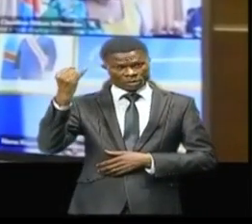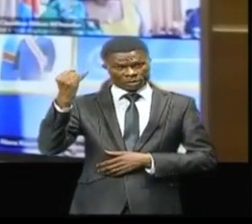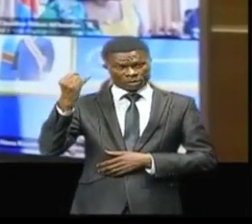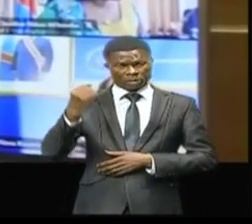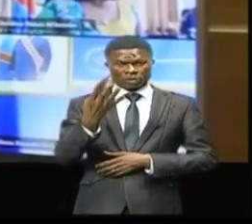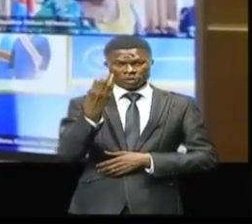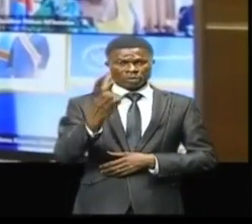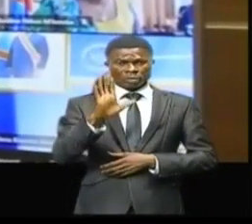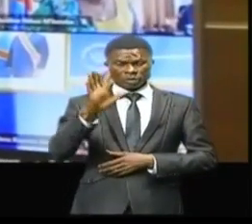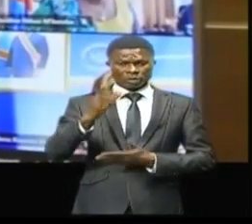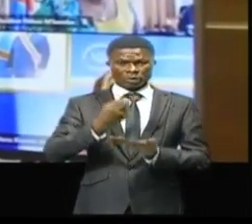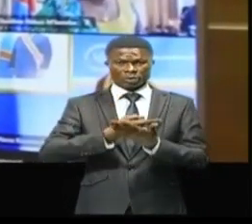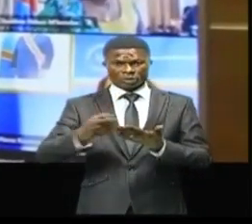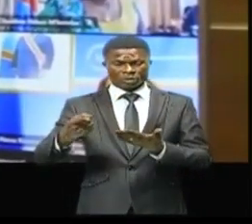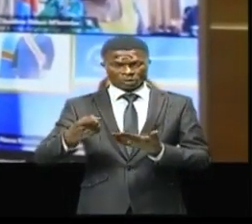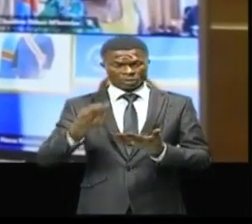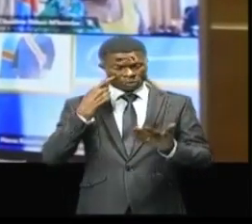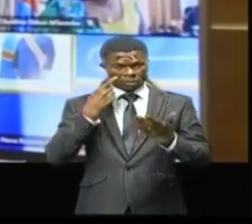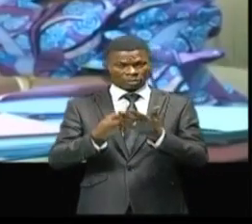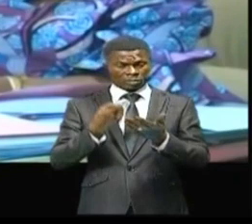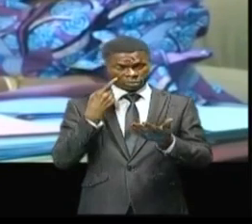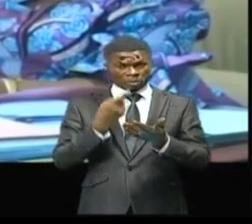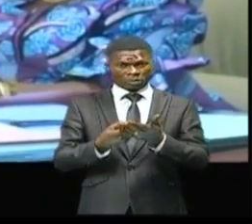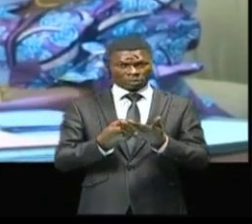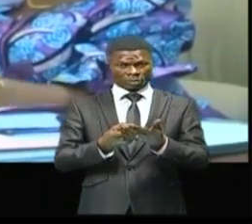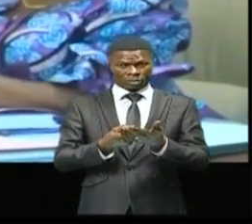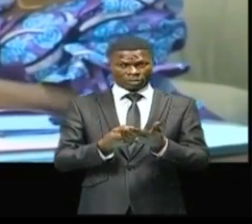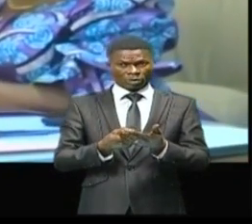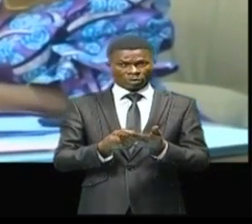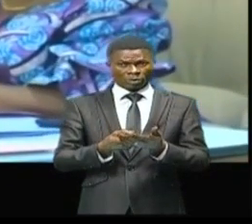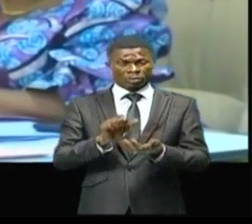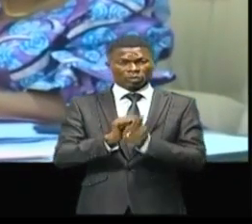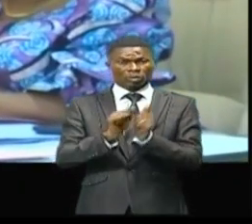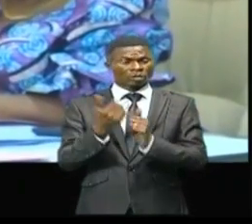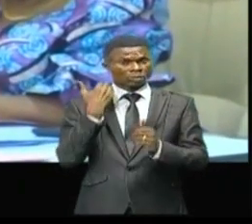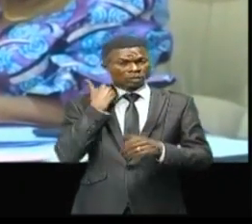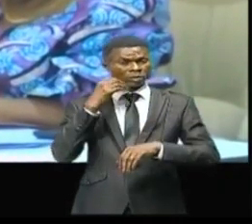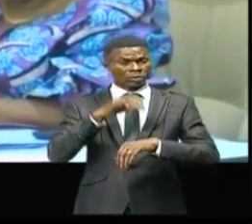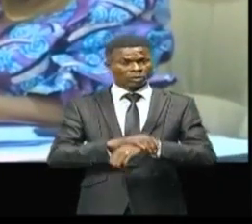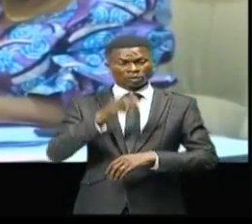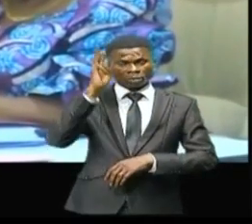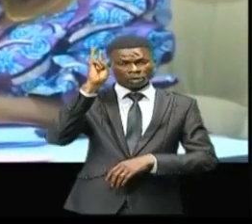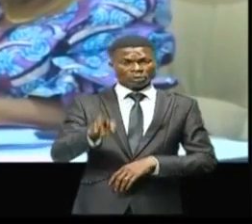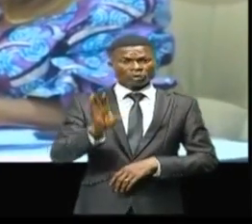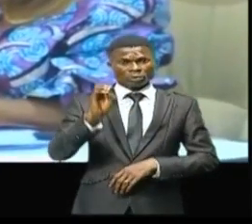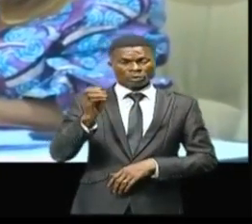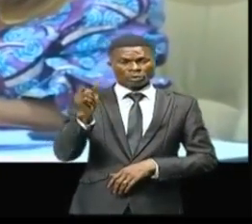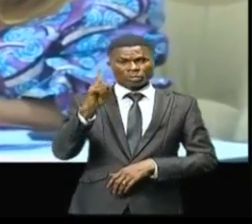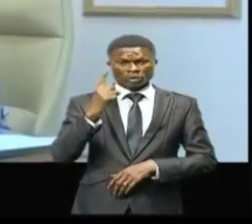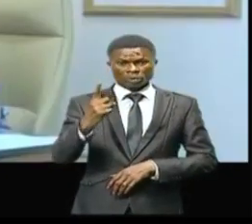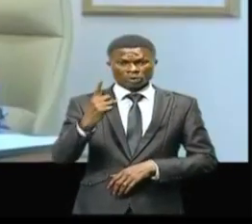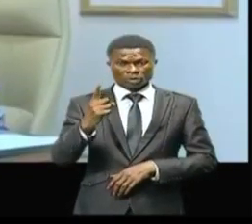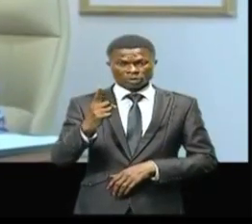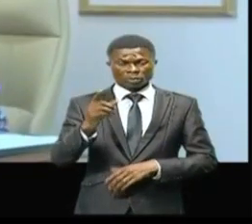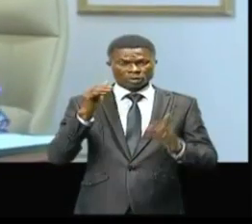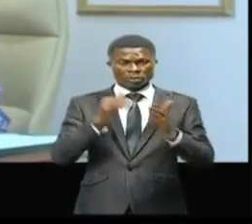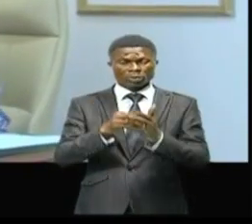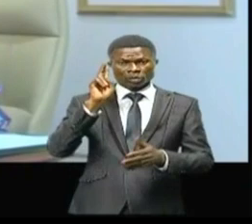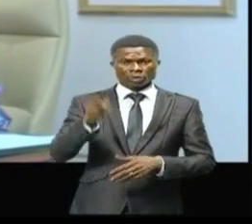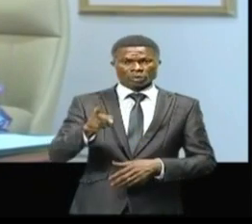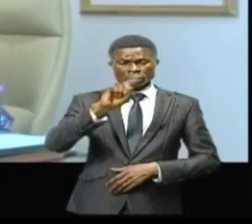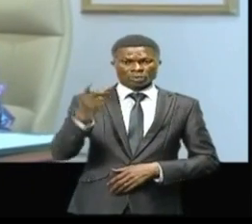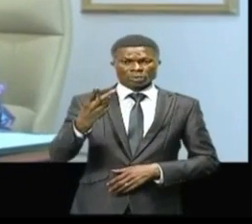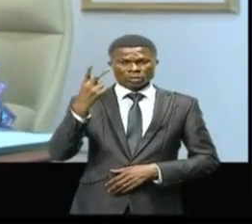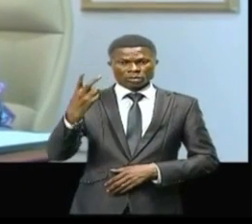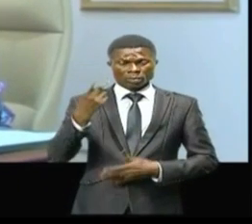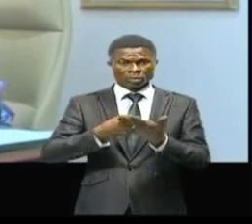45e semaine et marquée par une hausse de l'incidence des cas 351 cas contre 232 cas